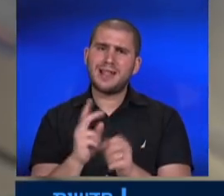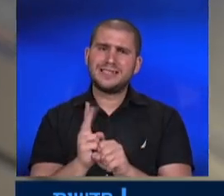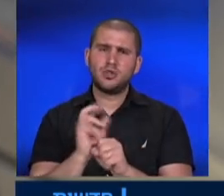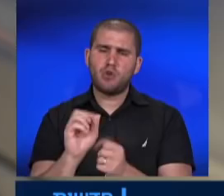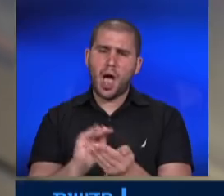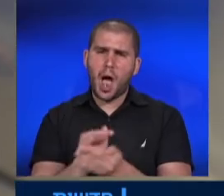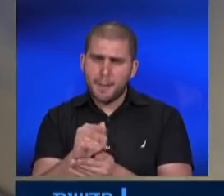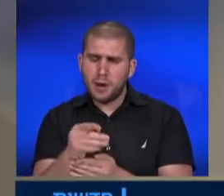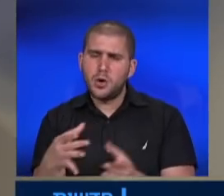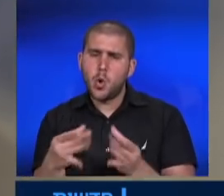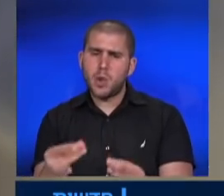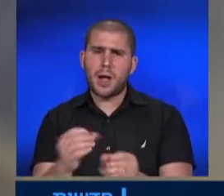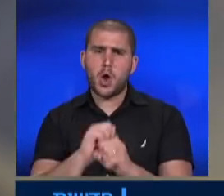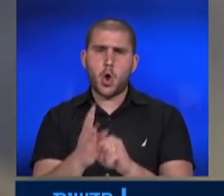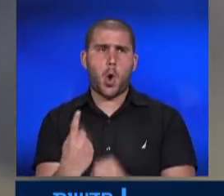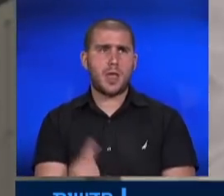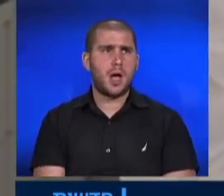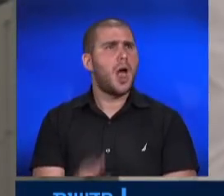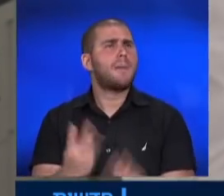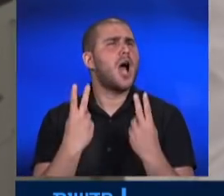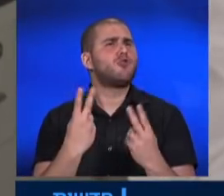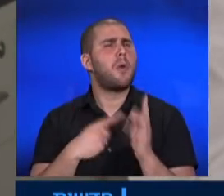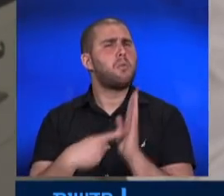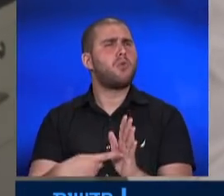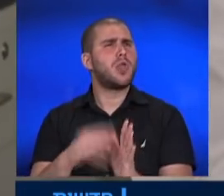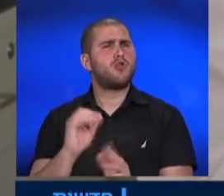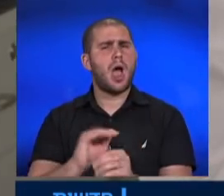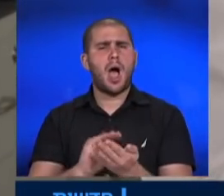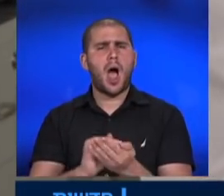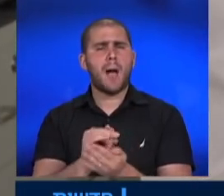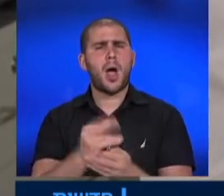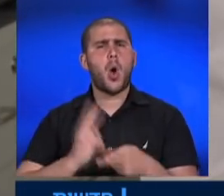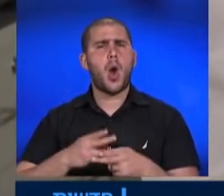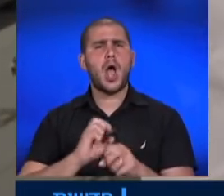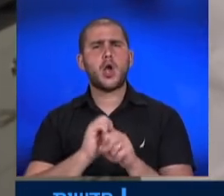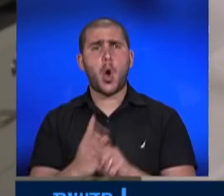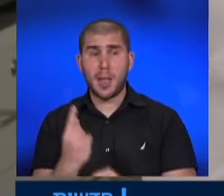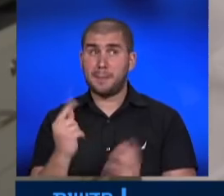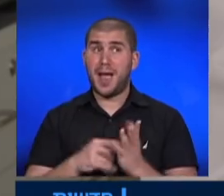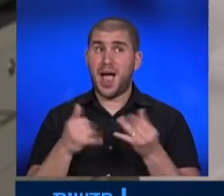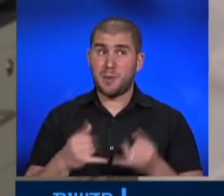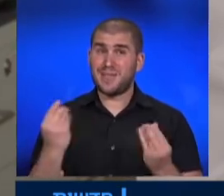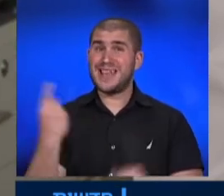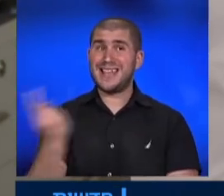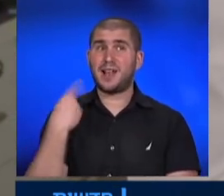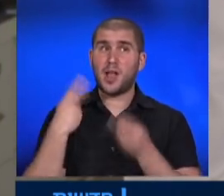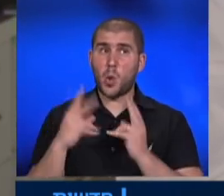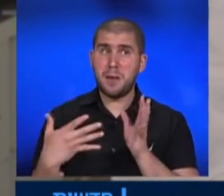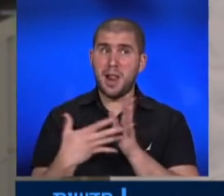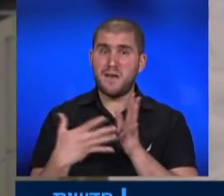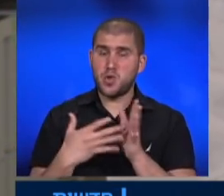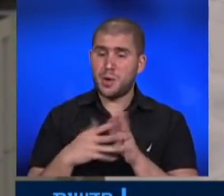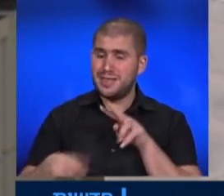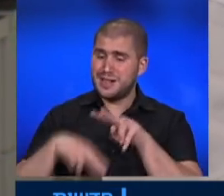שיודבק בקורונה. למה חשוב המודל הזה של עכבר חולה בקורונה? כי כיום הדבר היחידי שאנחנו יכולים לבדוק